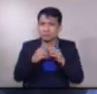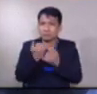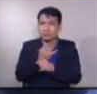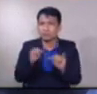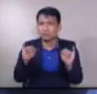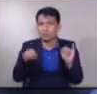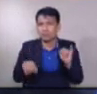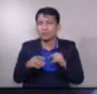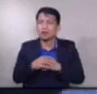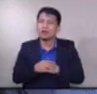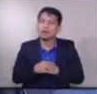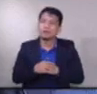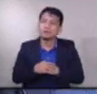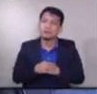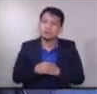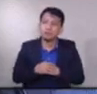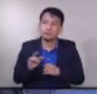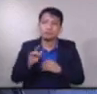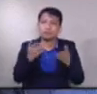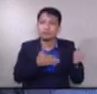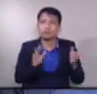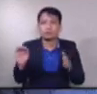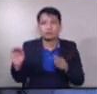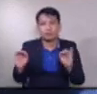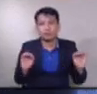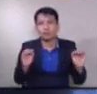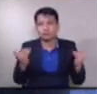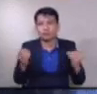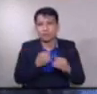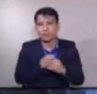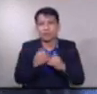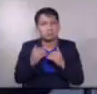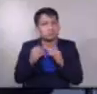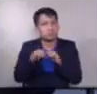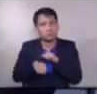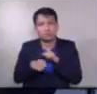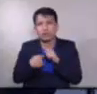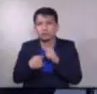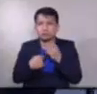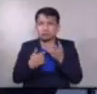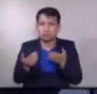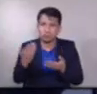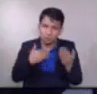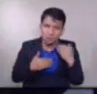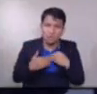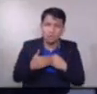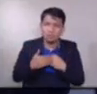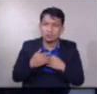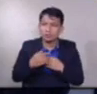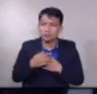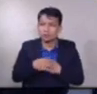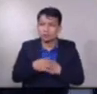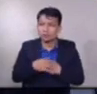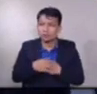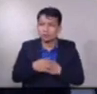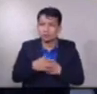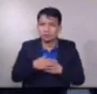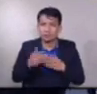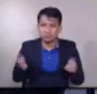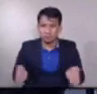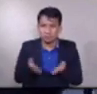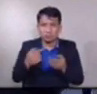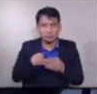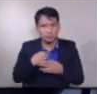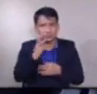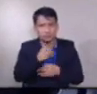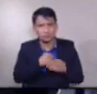independent na ways and means to that. So kaya nga, hinihikayat ko na nung ang taong bayan, na